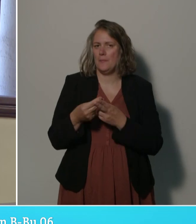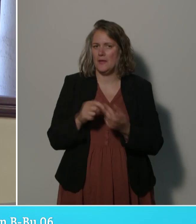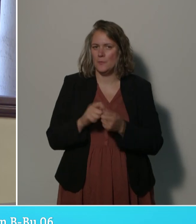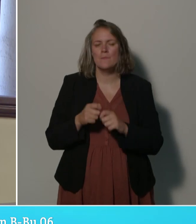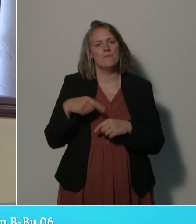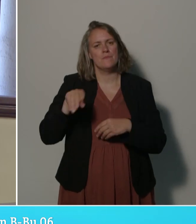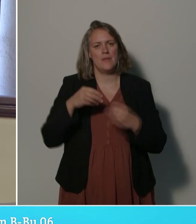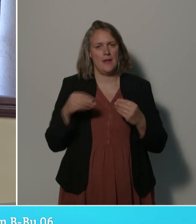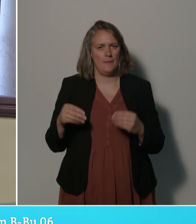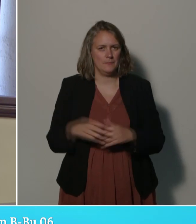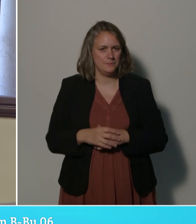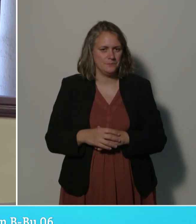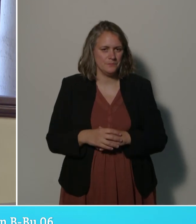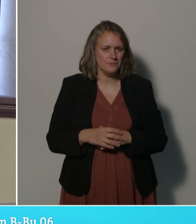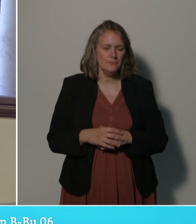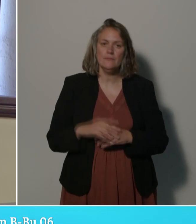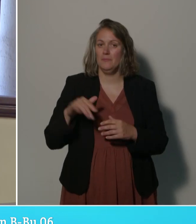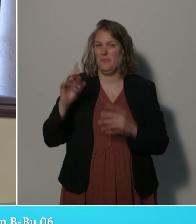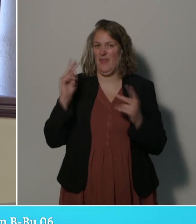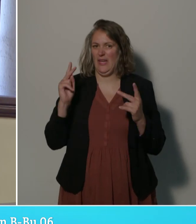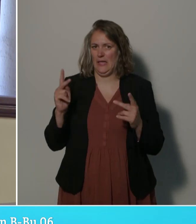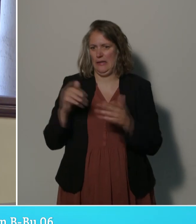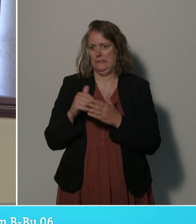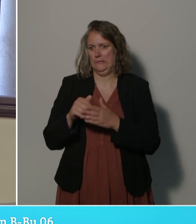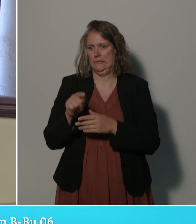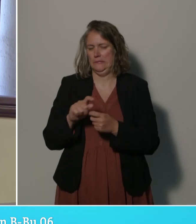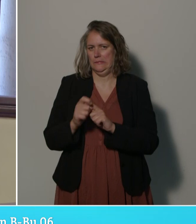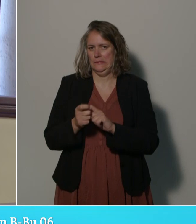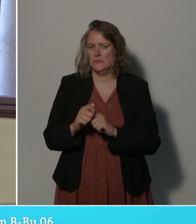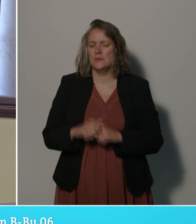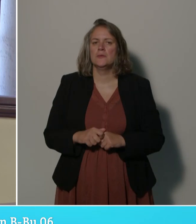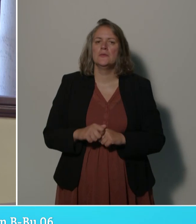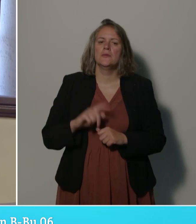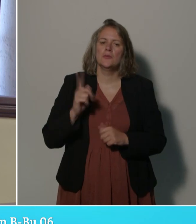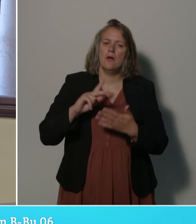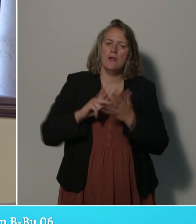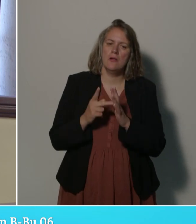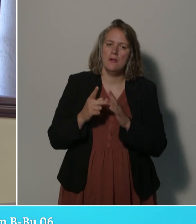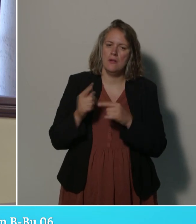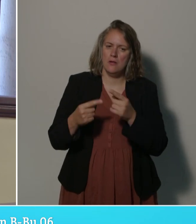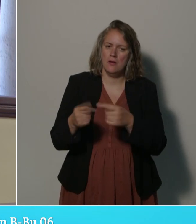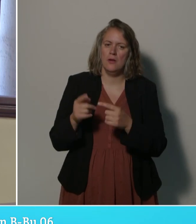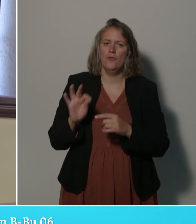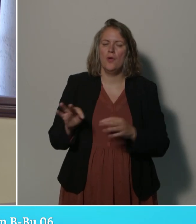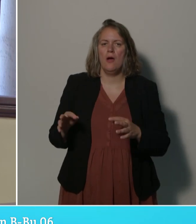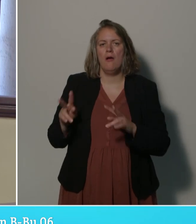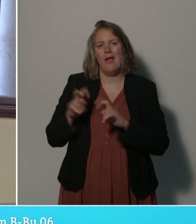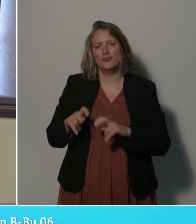materiell noch mal deutlich wichtiger, es soll das Vorhaben in den